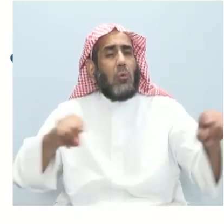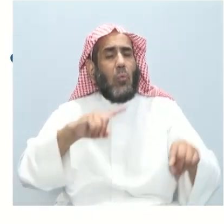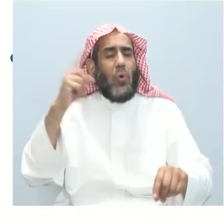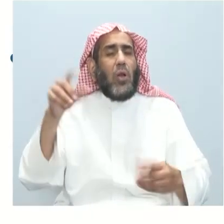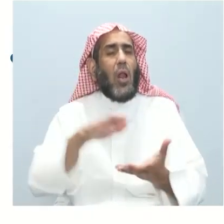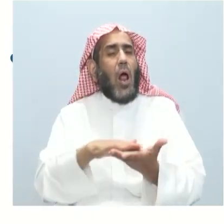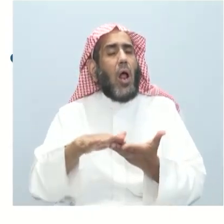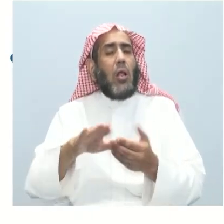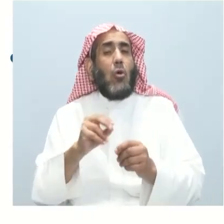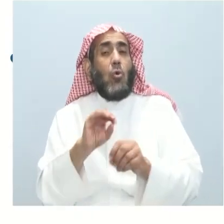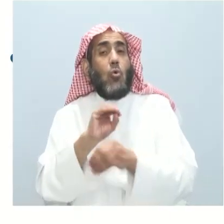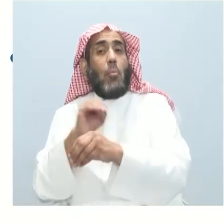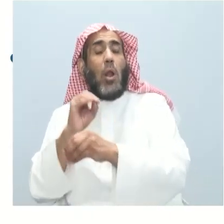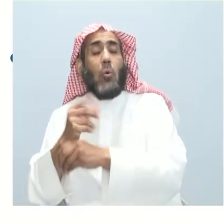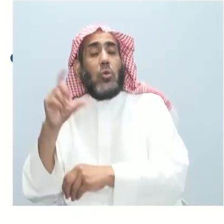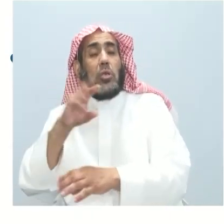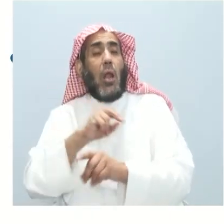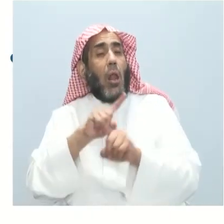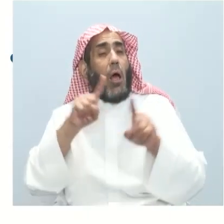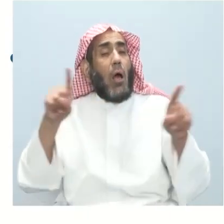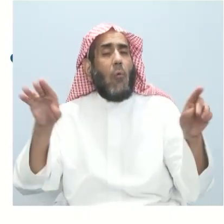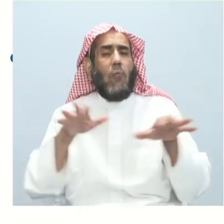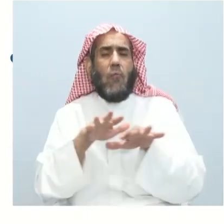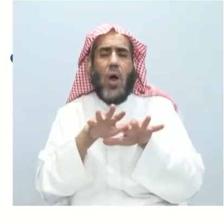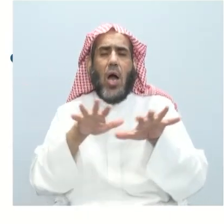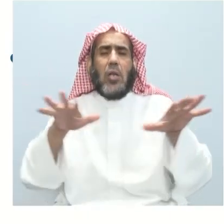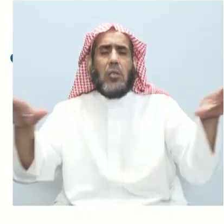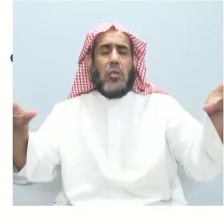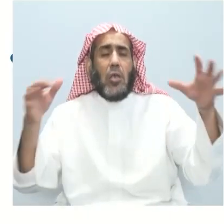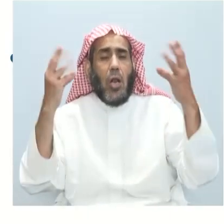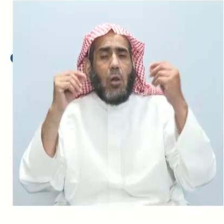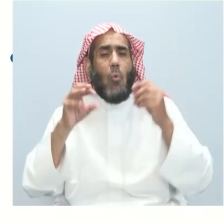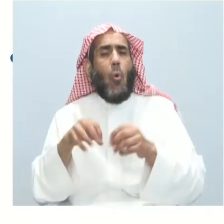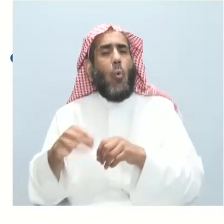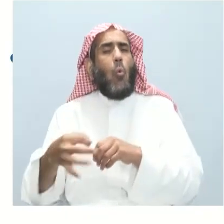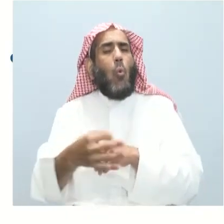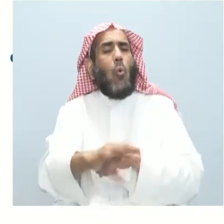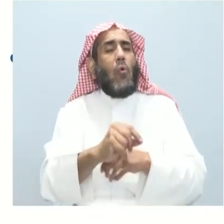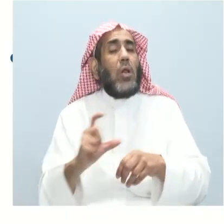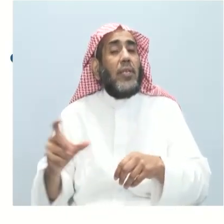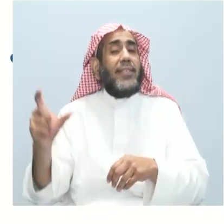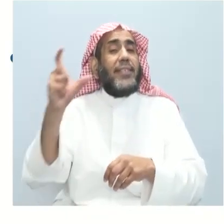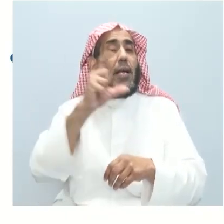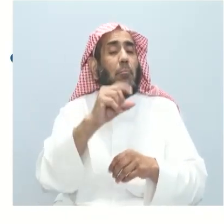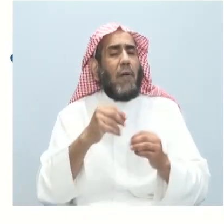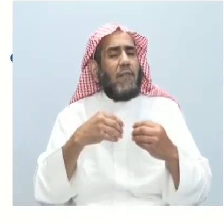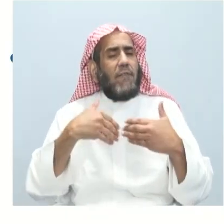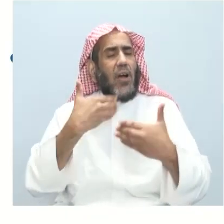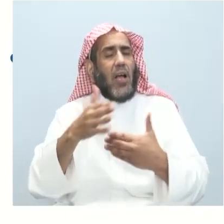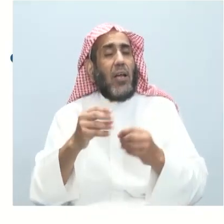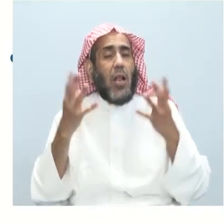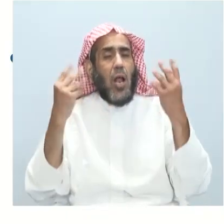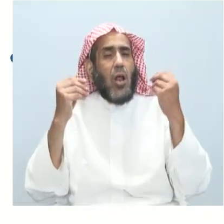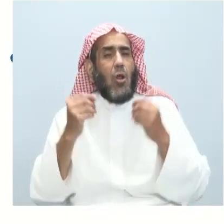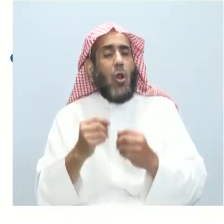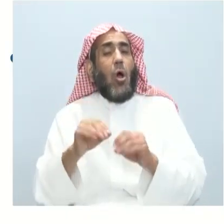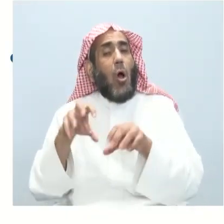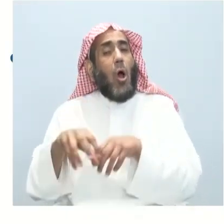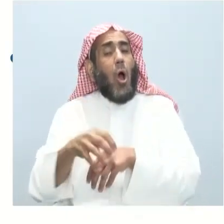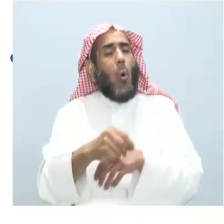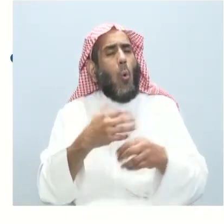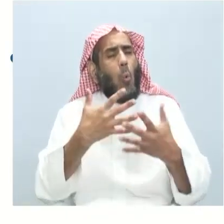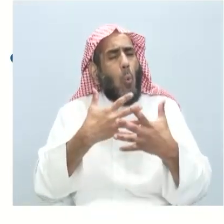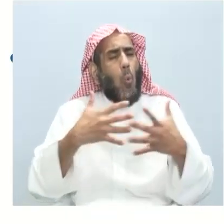يبلغون دين الله تعالى فانتشر العلم في الامصار الاسلاميه فكان للعلم حواضر